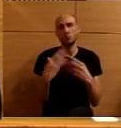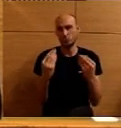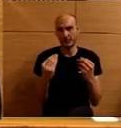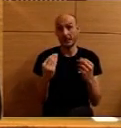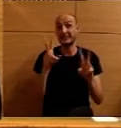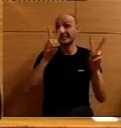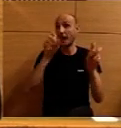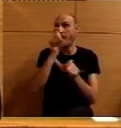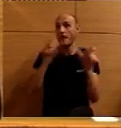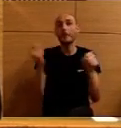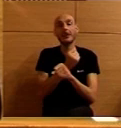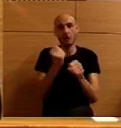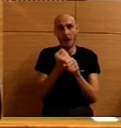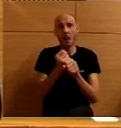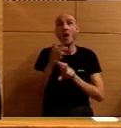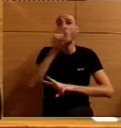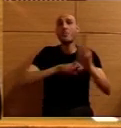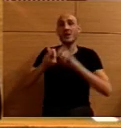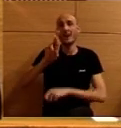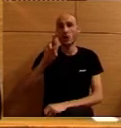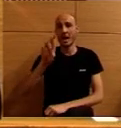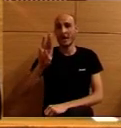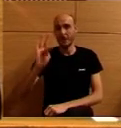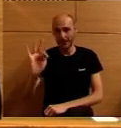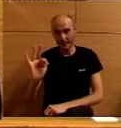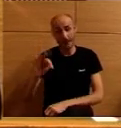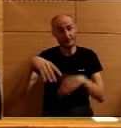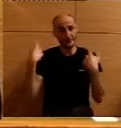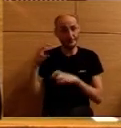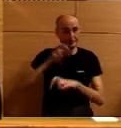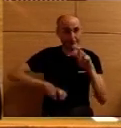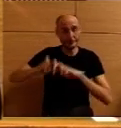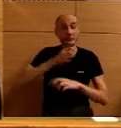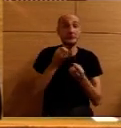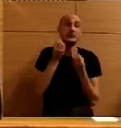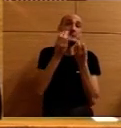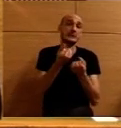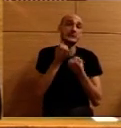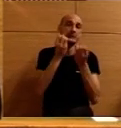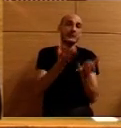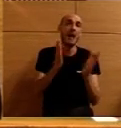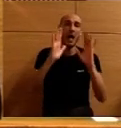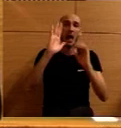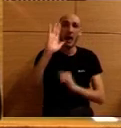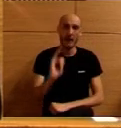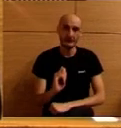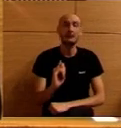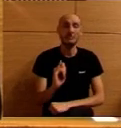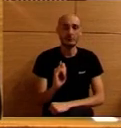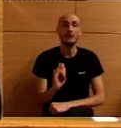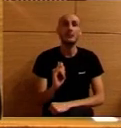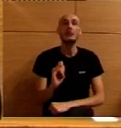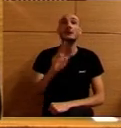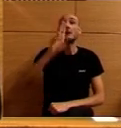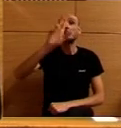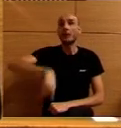I de les modificacions de les RPTs. I de les places que durant aquests 10 anys se